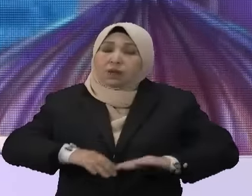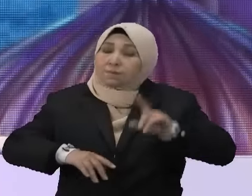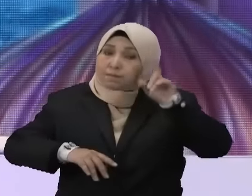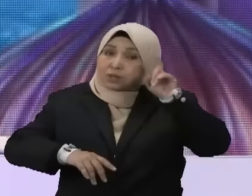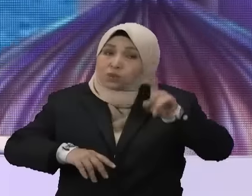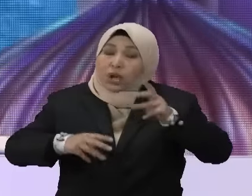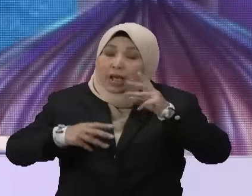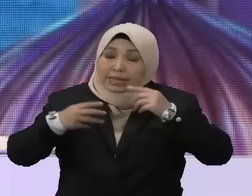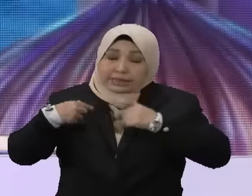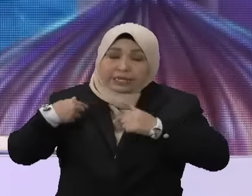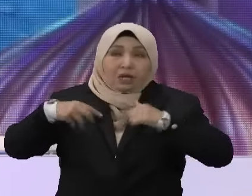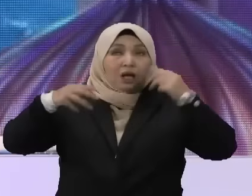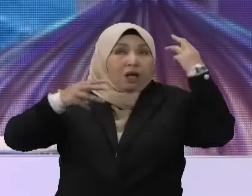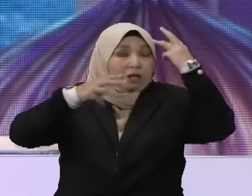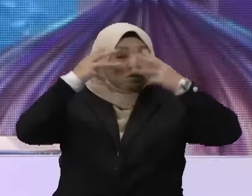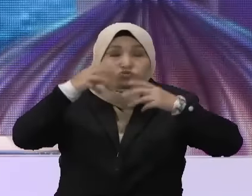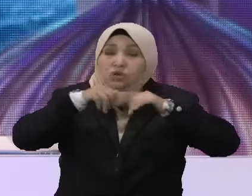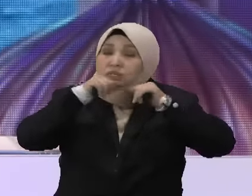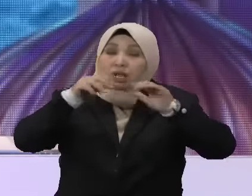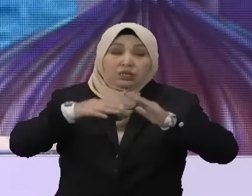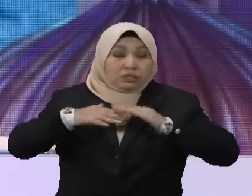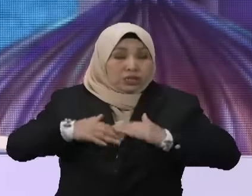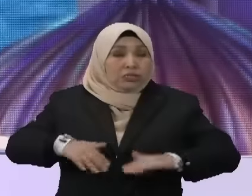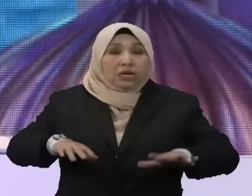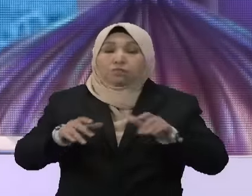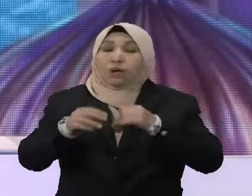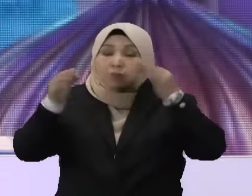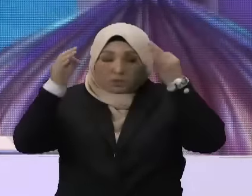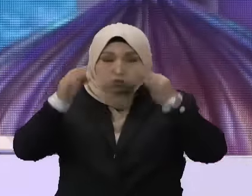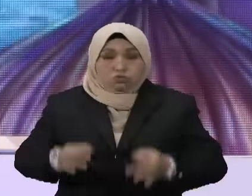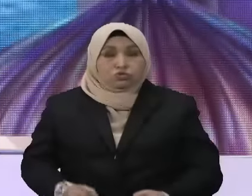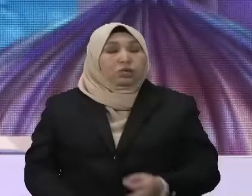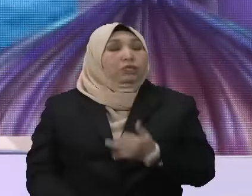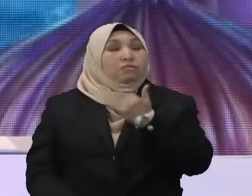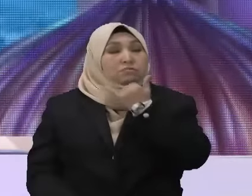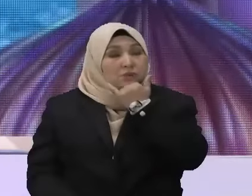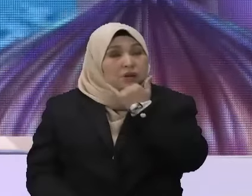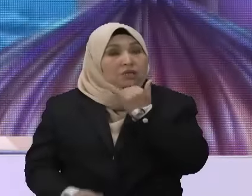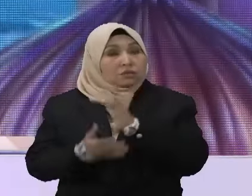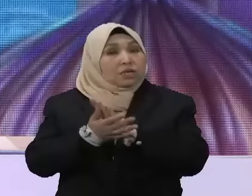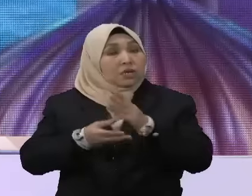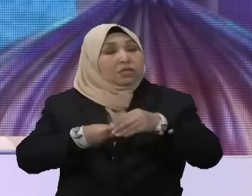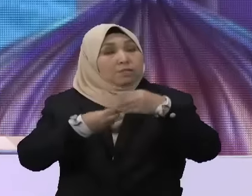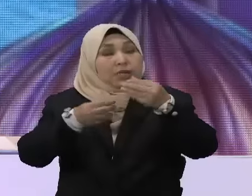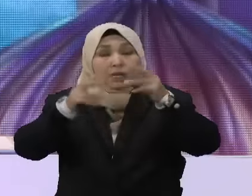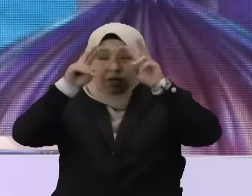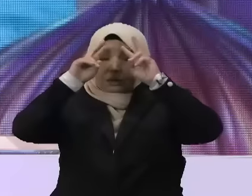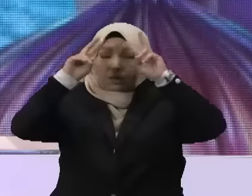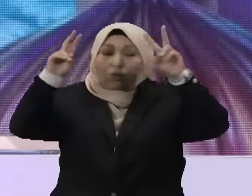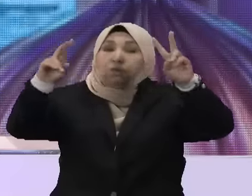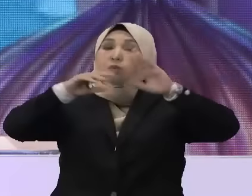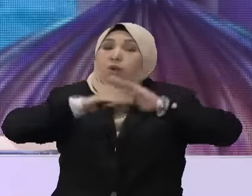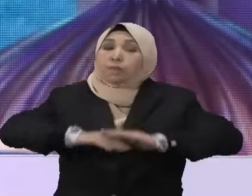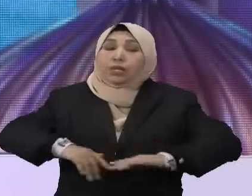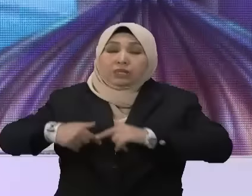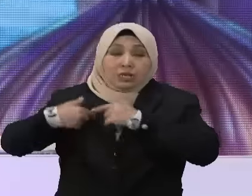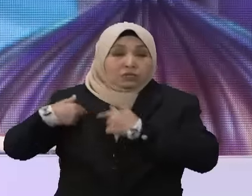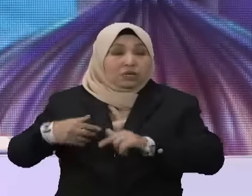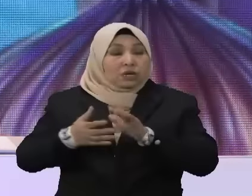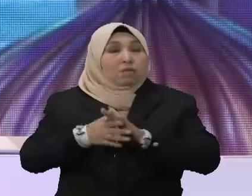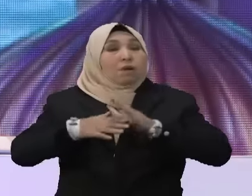hati yang risau, hati yang tidak tenang boleh membawa kepada keputusan yang salah. Jadi diberikan ketenangan hati supaya umat Islam ketika